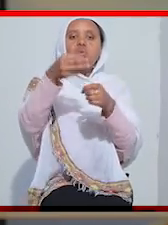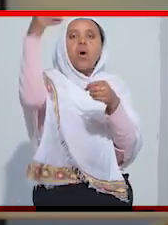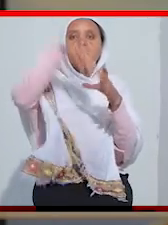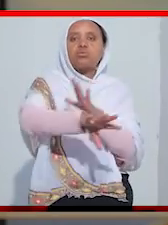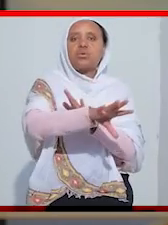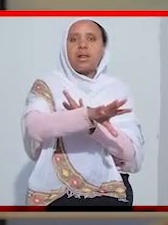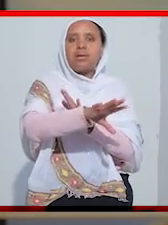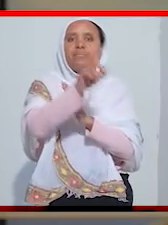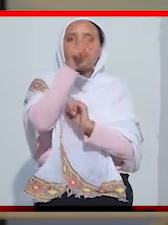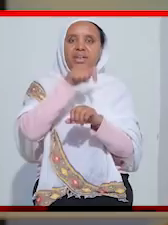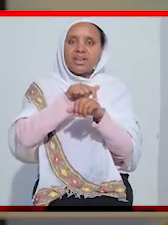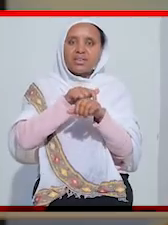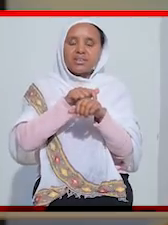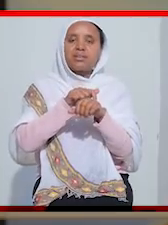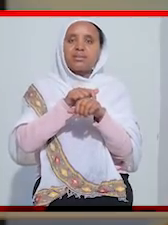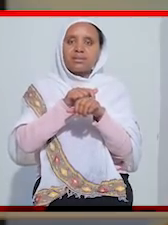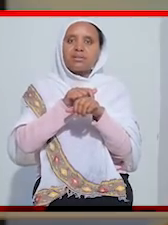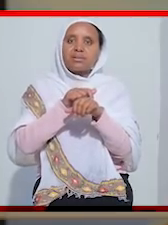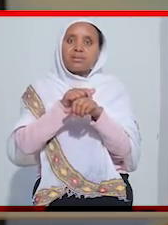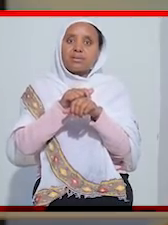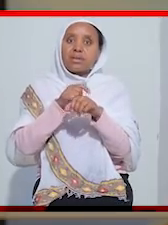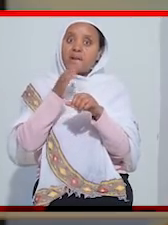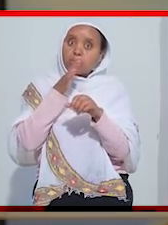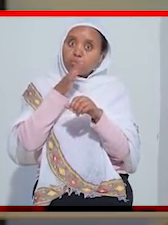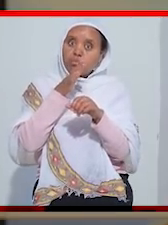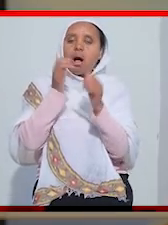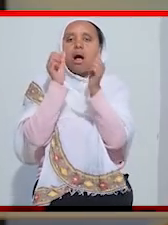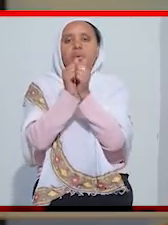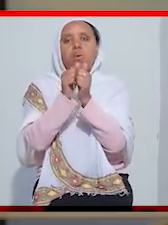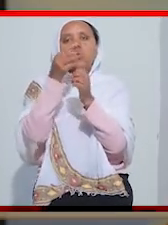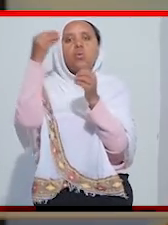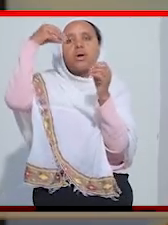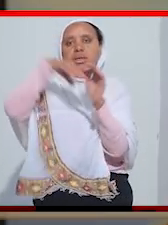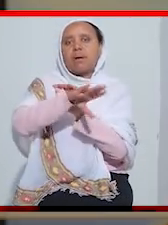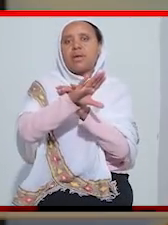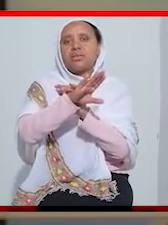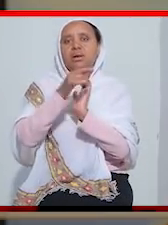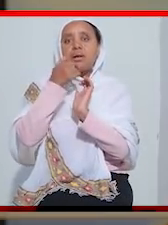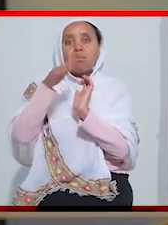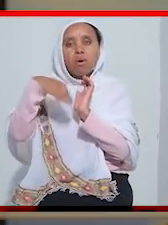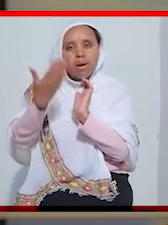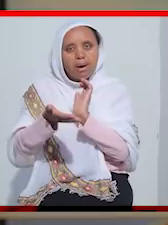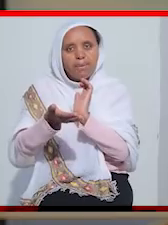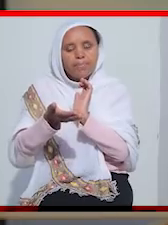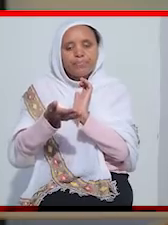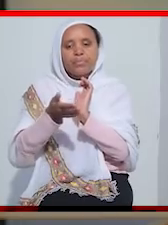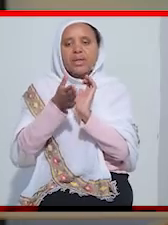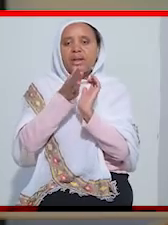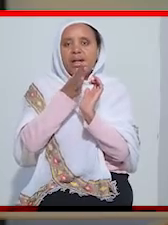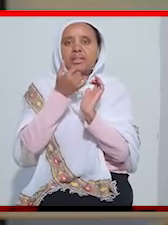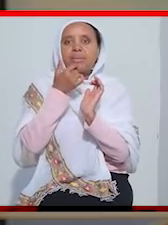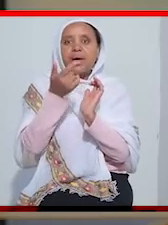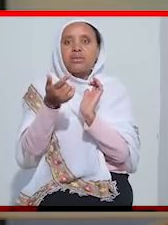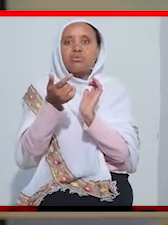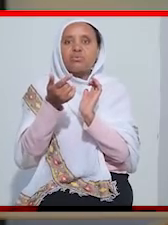በፊት ቀድሞ ሲሄድ ጉድጓድ ውስጥ ይወድቃል። ያን ጊዜ ይቲኒ ተወርድ ወትተልዎ እናቱም አብራው ጉድጓድ ትገባለች ካለ